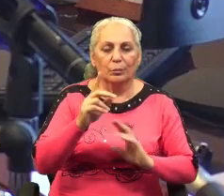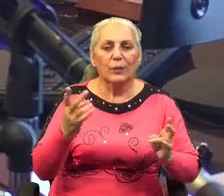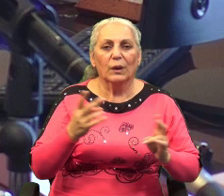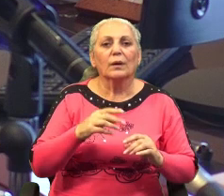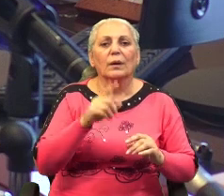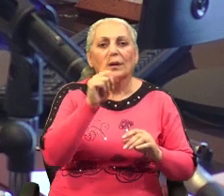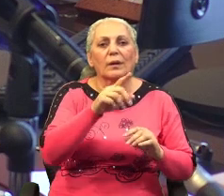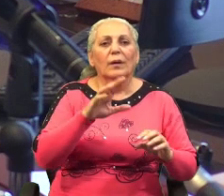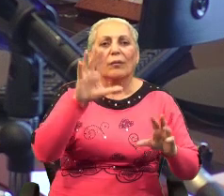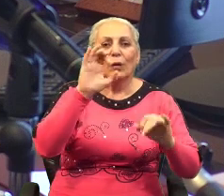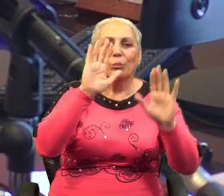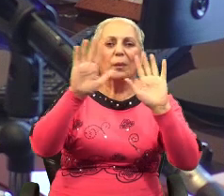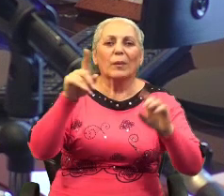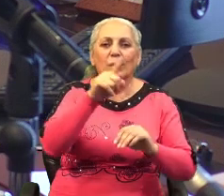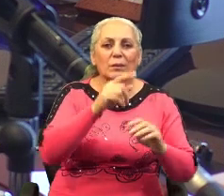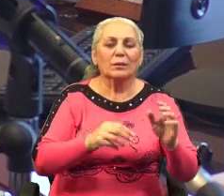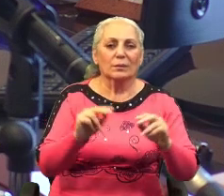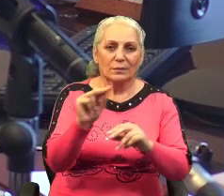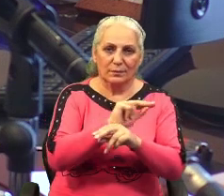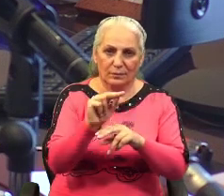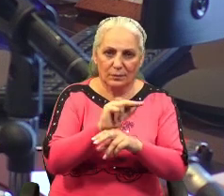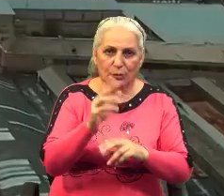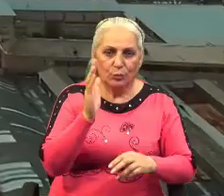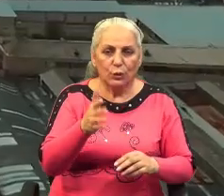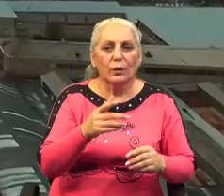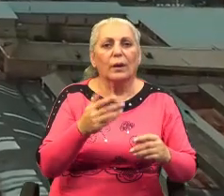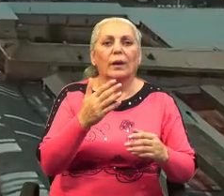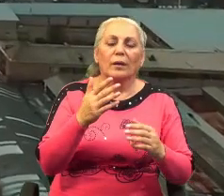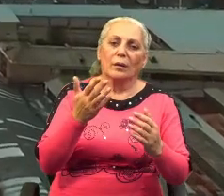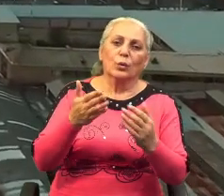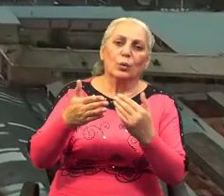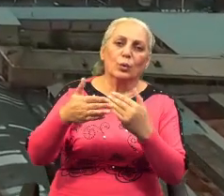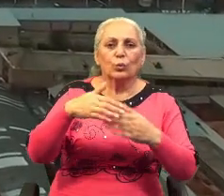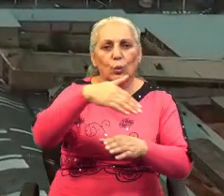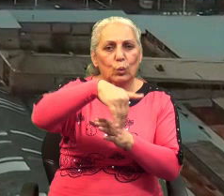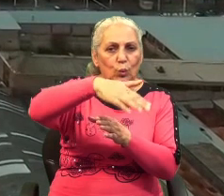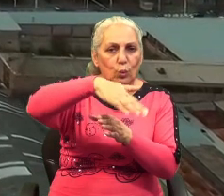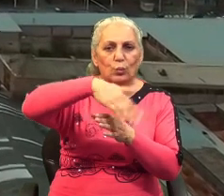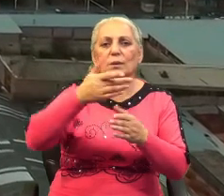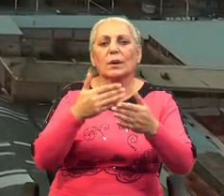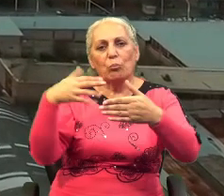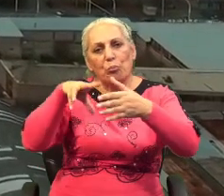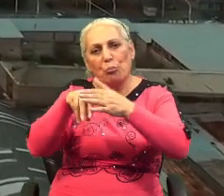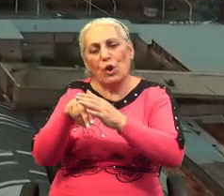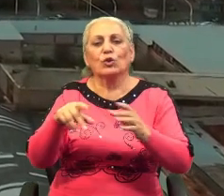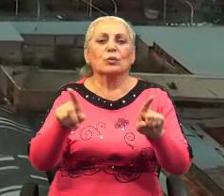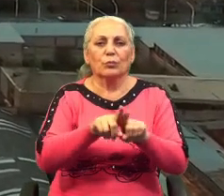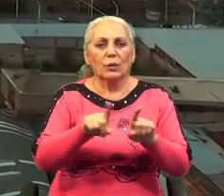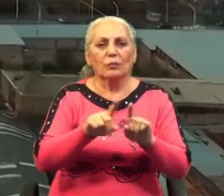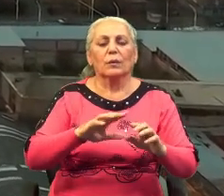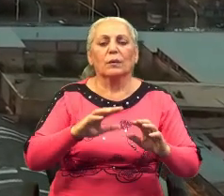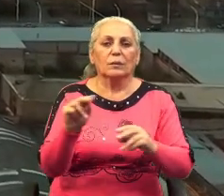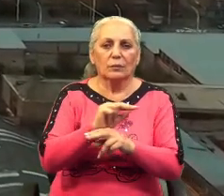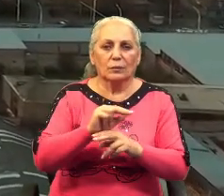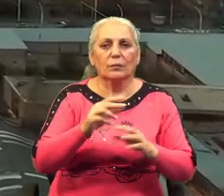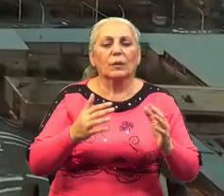պատկերասրահի վերակառուցման, թե արտաքին, թե ներքին հարդարման աշխատանքները, նաև պատկերասրահի հարակից